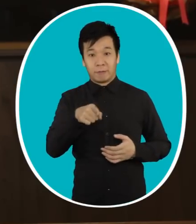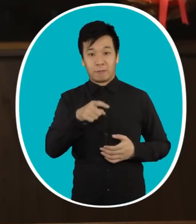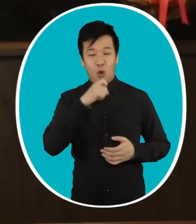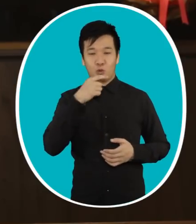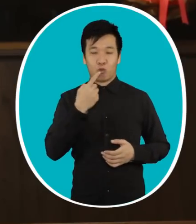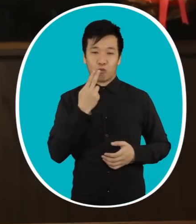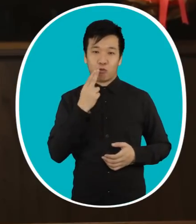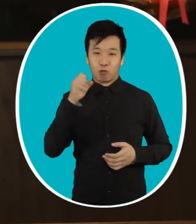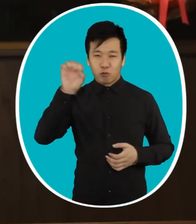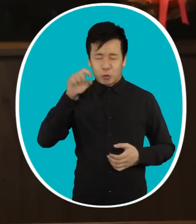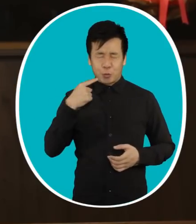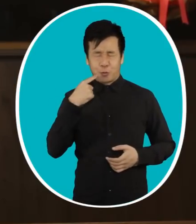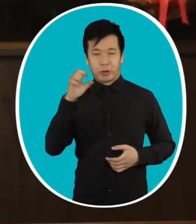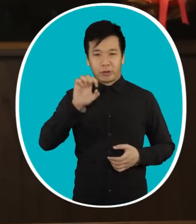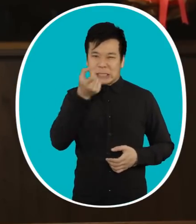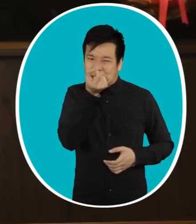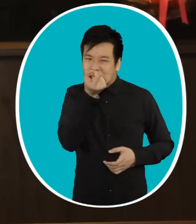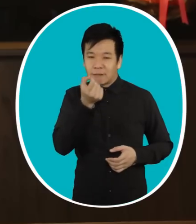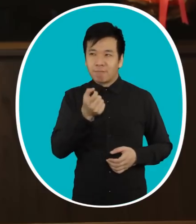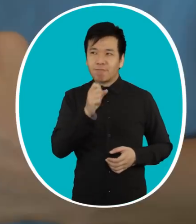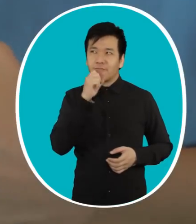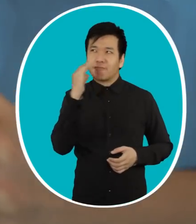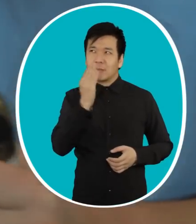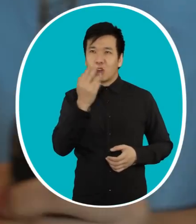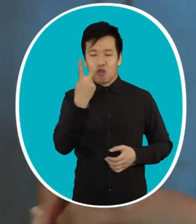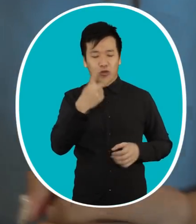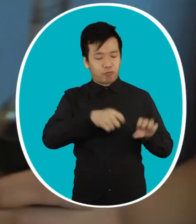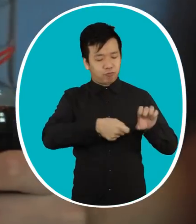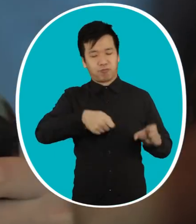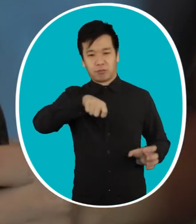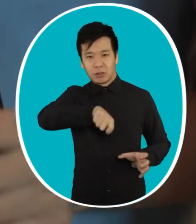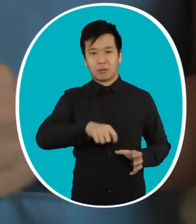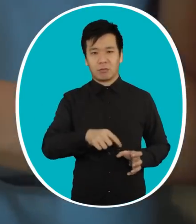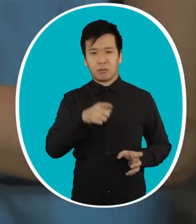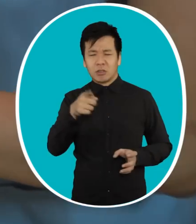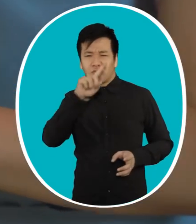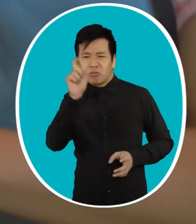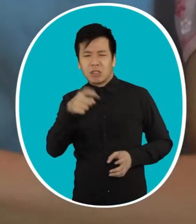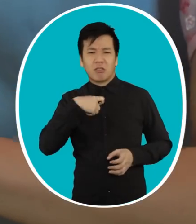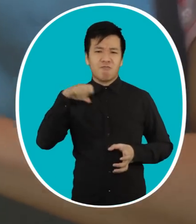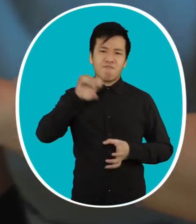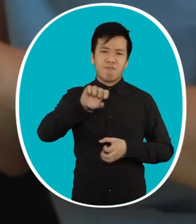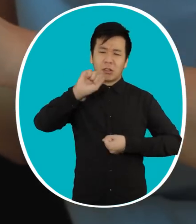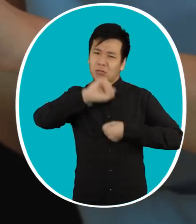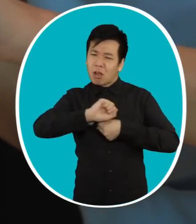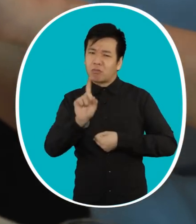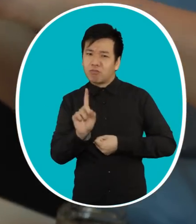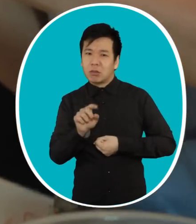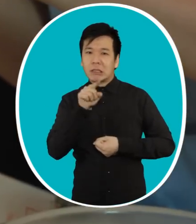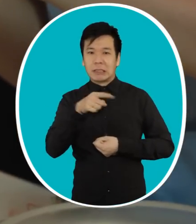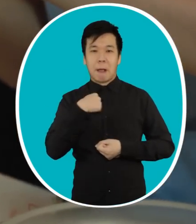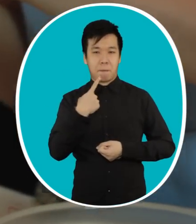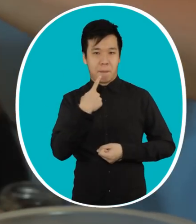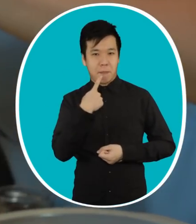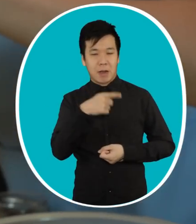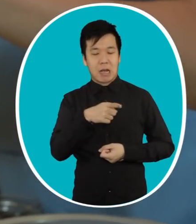醋少許，我諗你當兩茶匙啊，因為咧點解係落少黑松露醋咧，就係為了調出